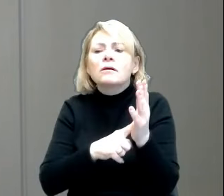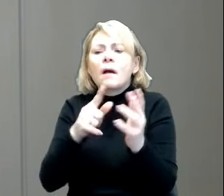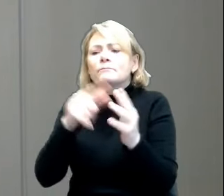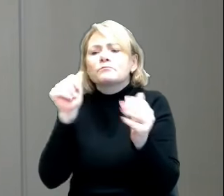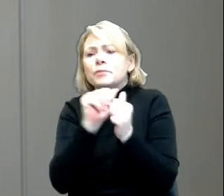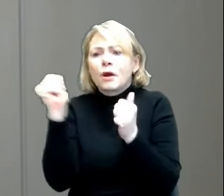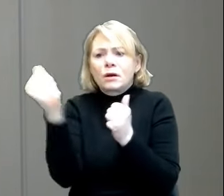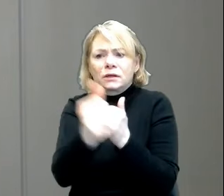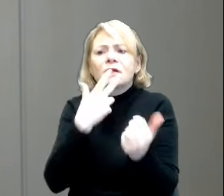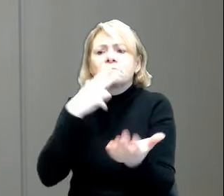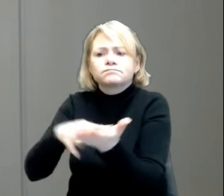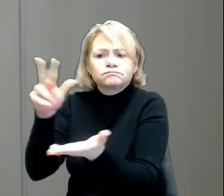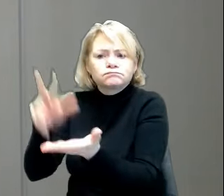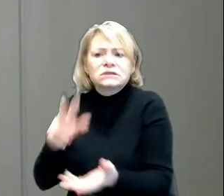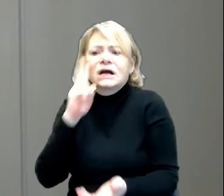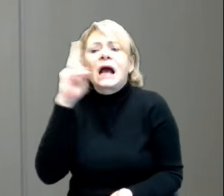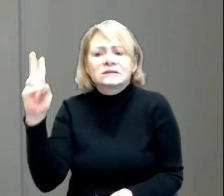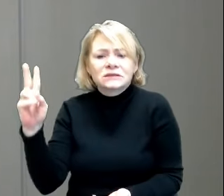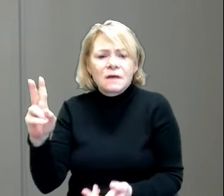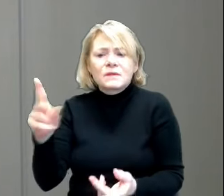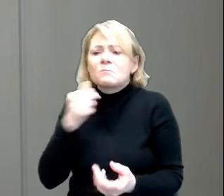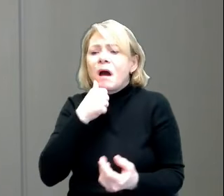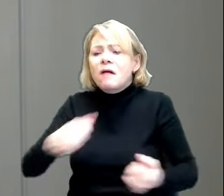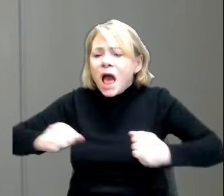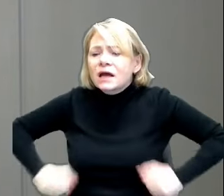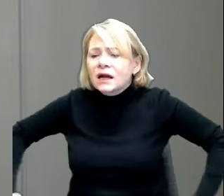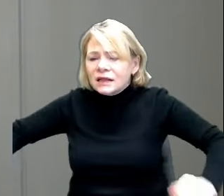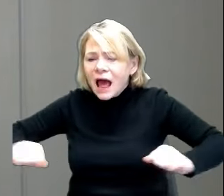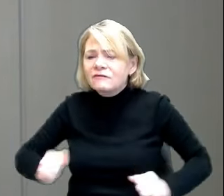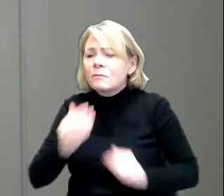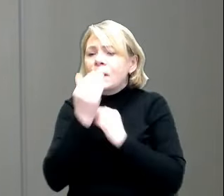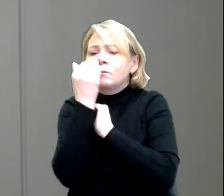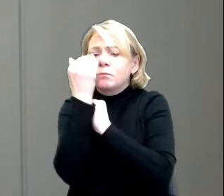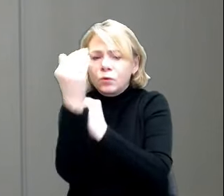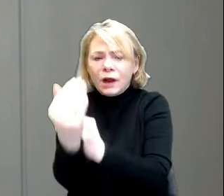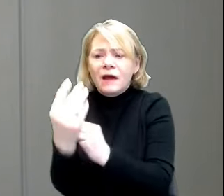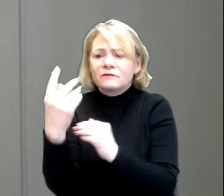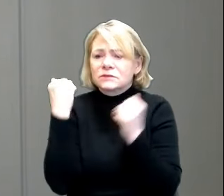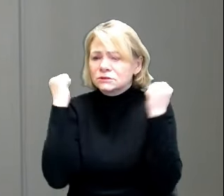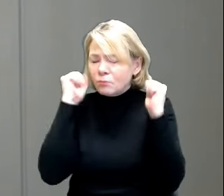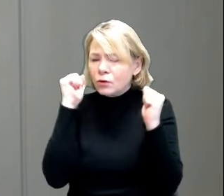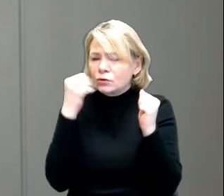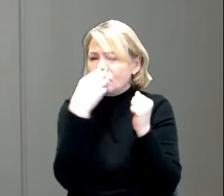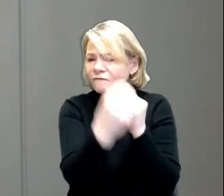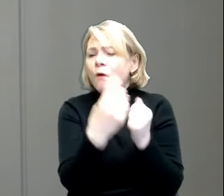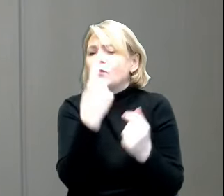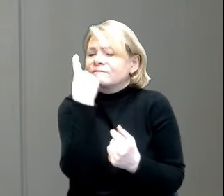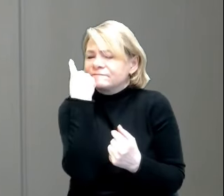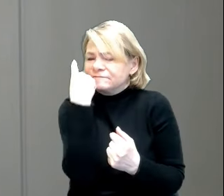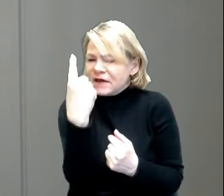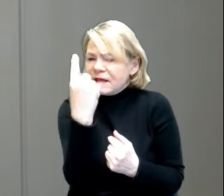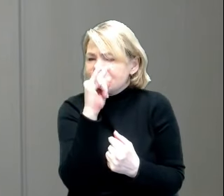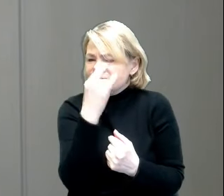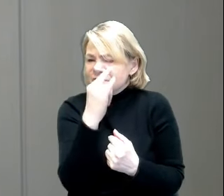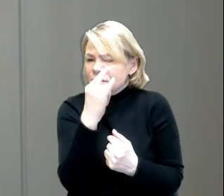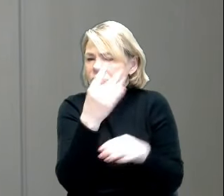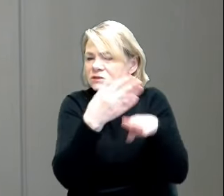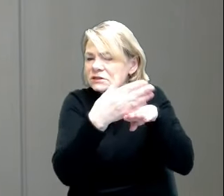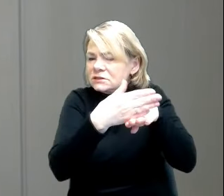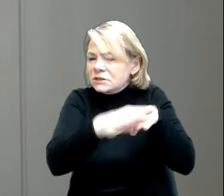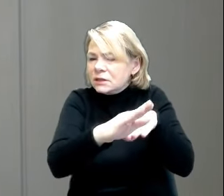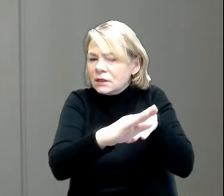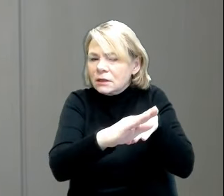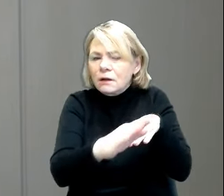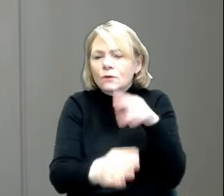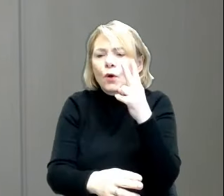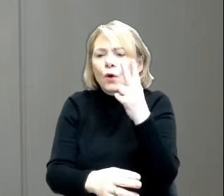irklavimo ir būrelimo sporto šakas kur vienam vaikui skiriama nuo 2